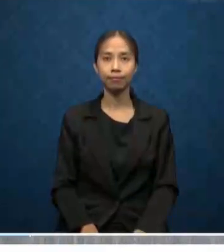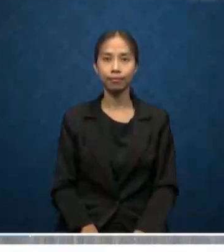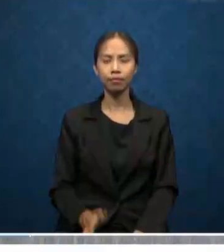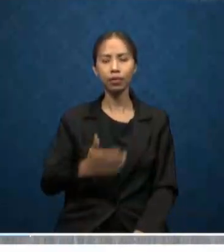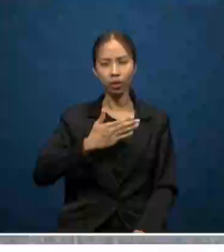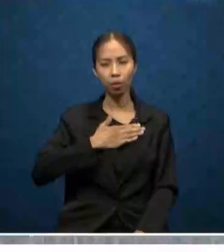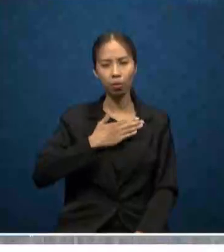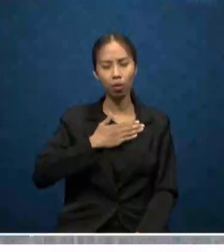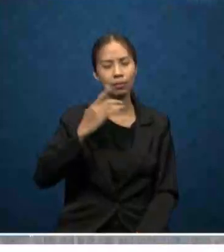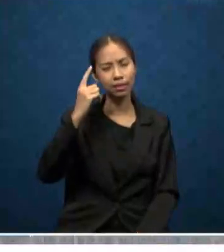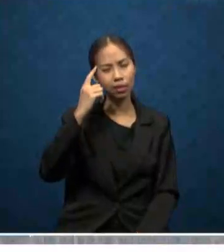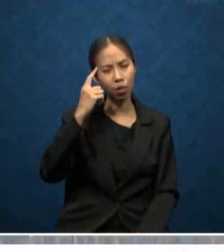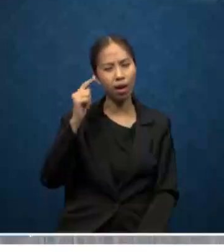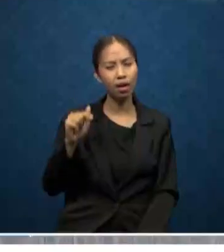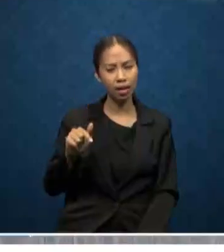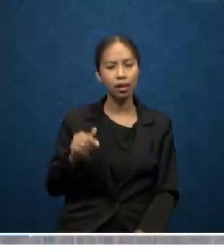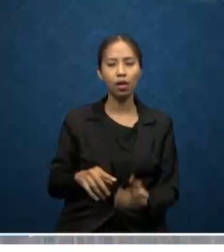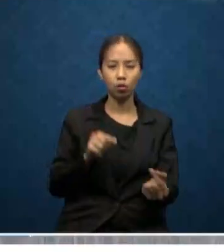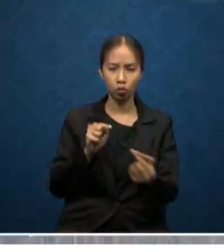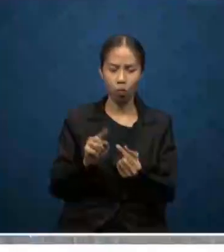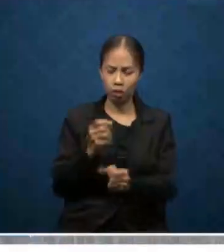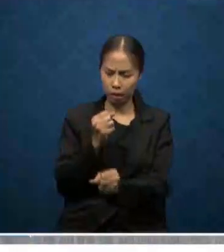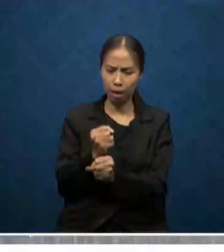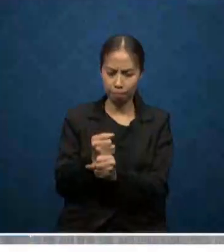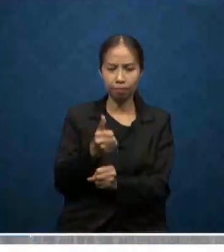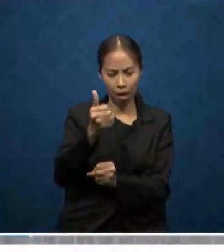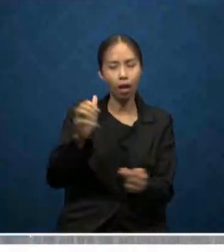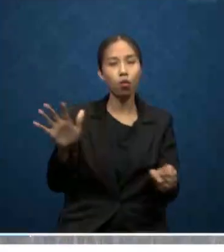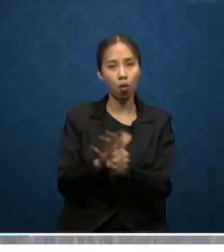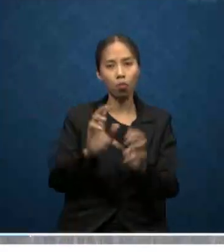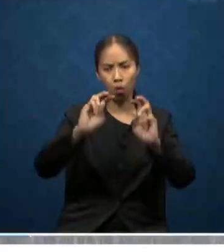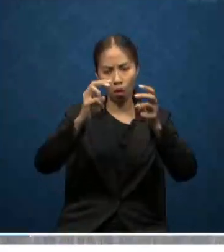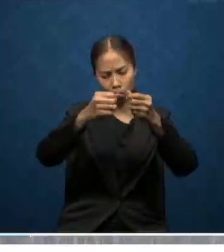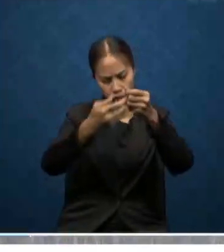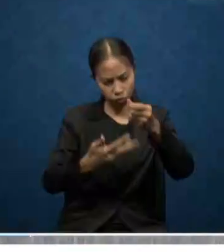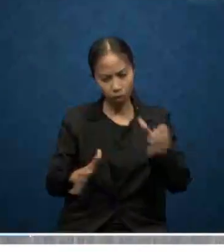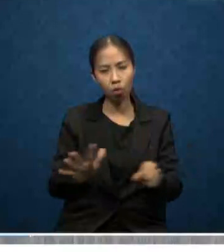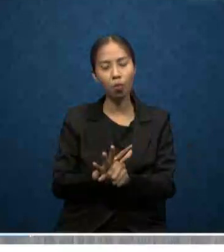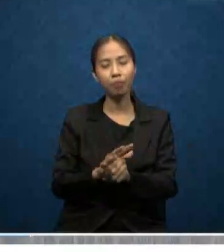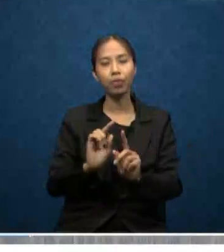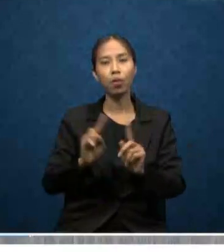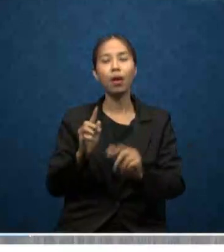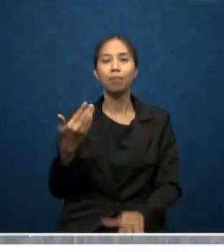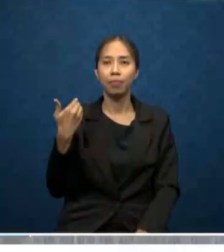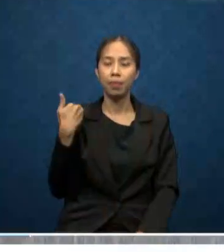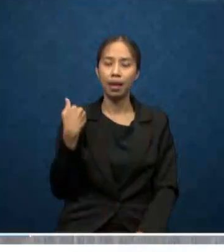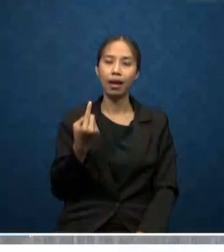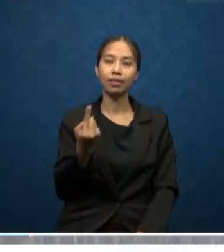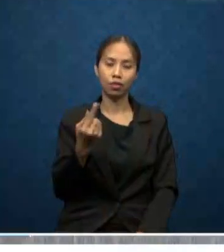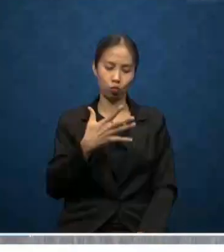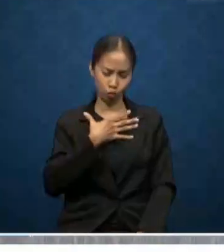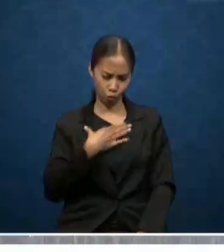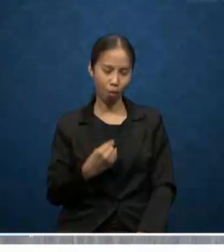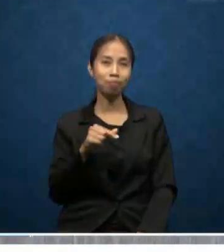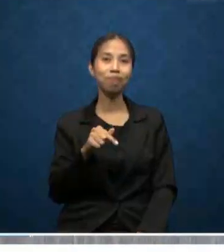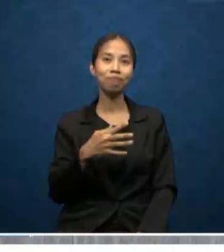คิดว่าน่าจะเป็นประเด็นที่ครอบคลุมแล้วนะครับอีกประเด็นหนึ่งที่ผมถูกใจมากที่สุ